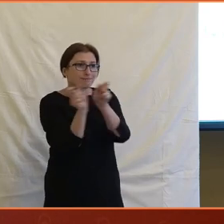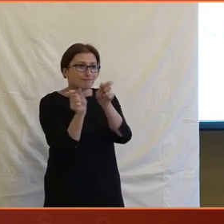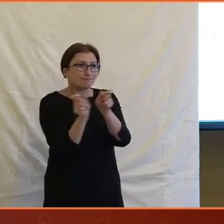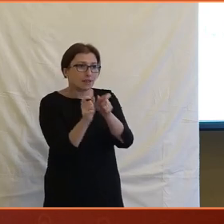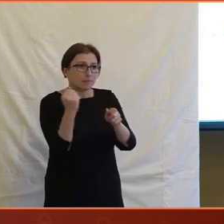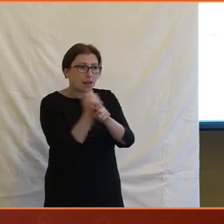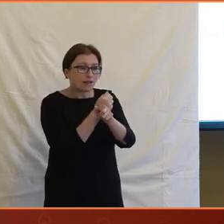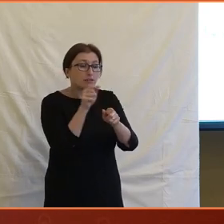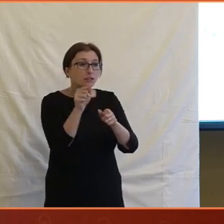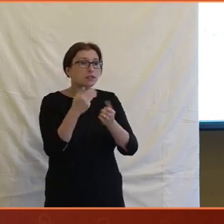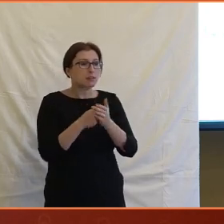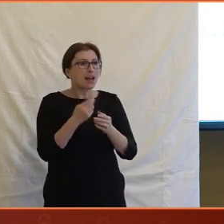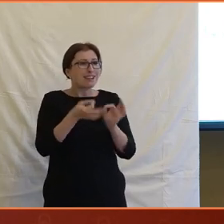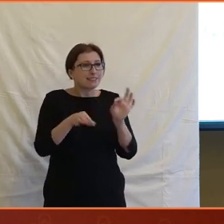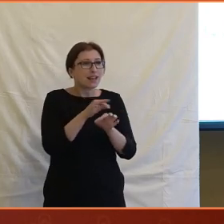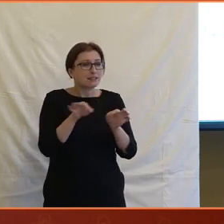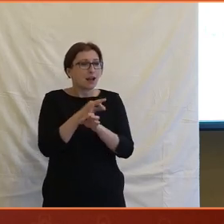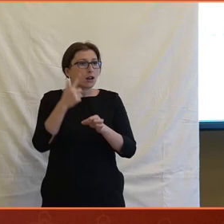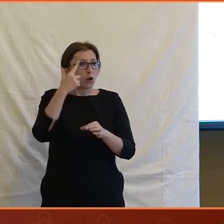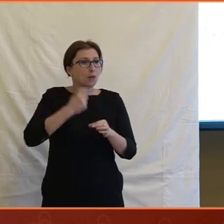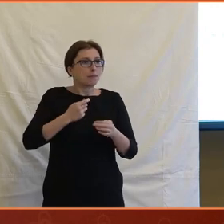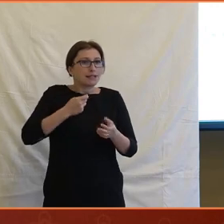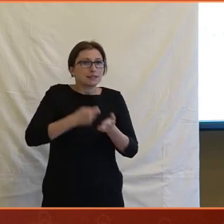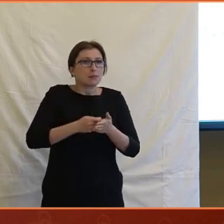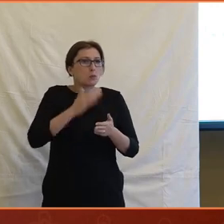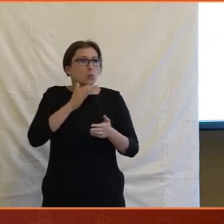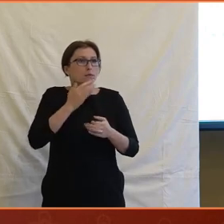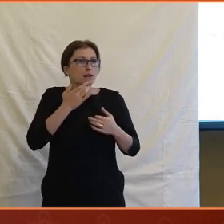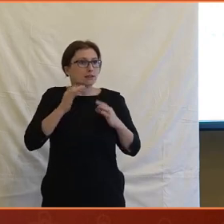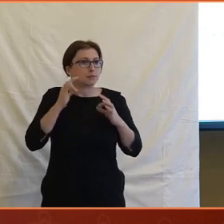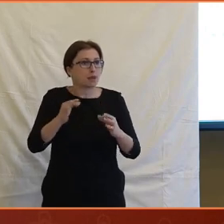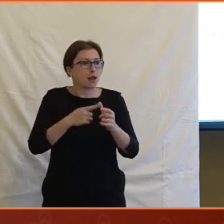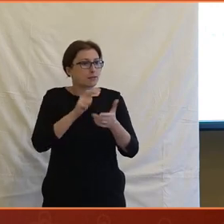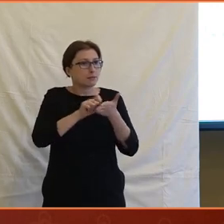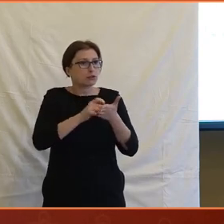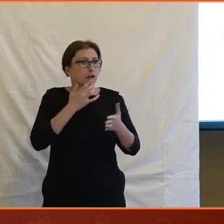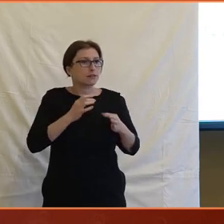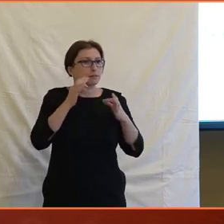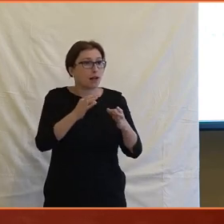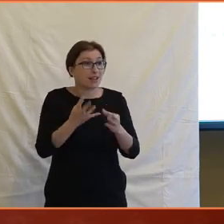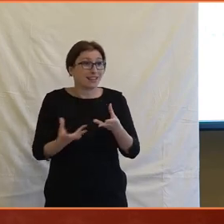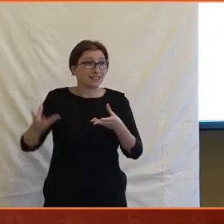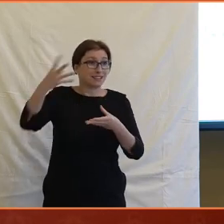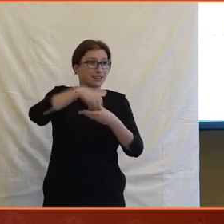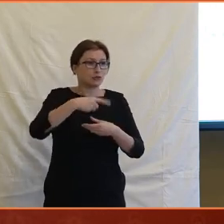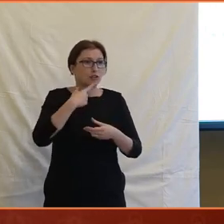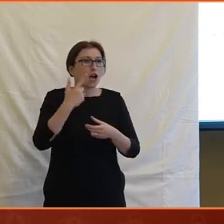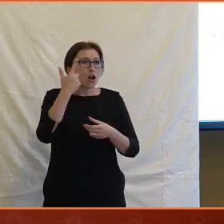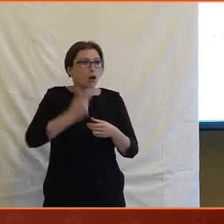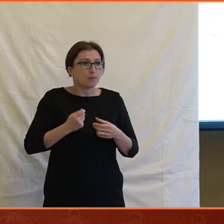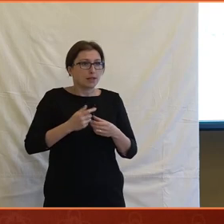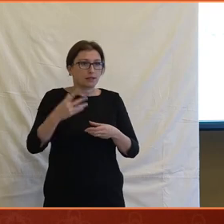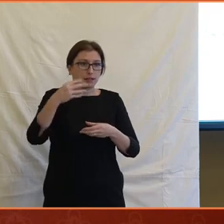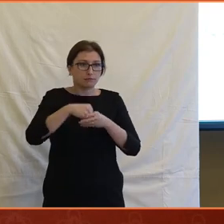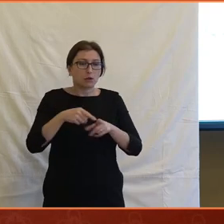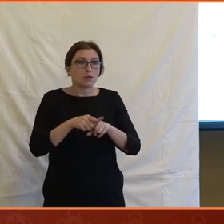to, že se ten komplex těch mnoha jednoduchých úkonů naučí. Jo, a nikdo vás to nenaučí tak,